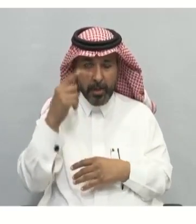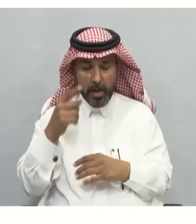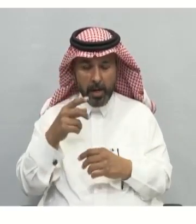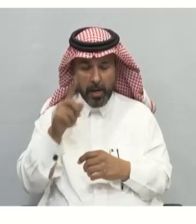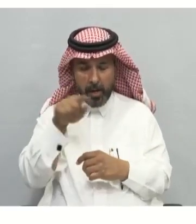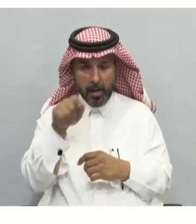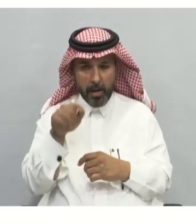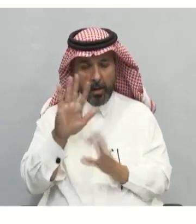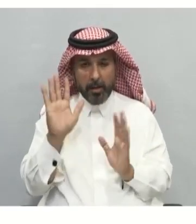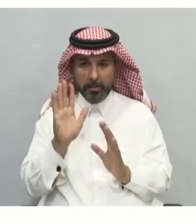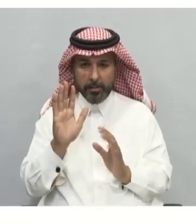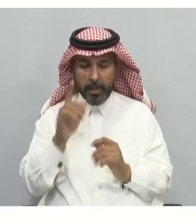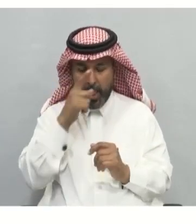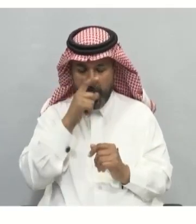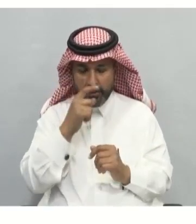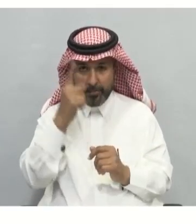البخاري